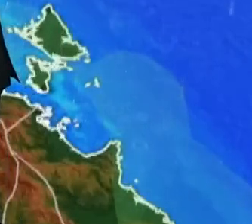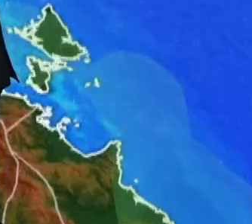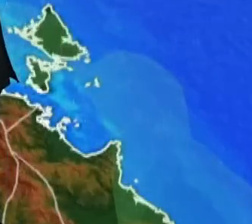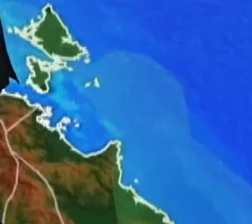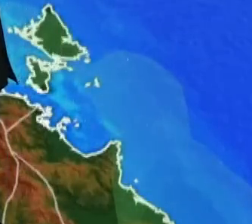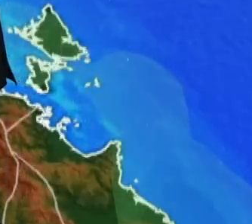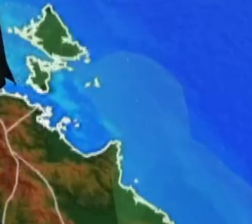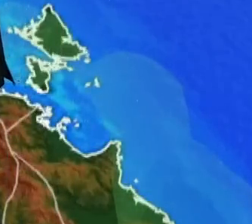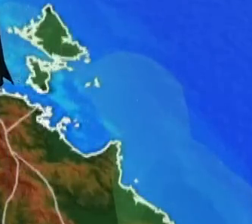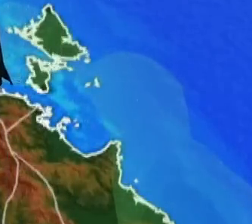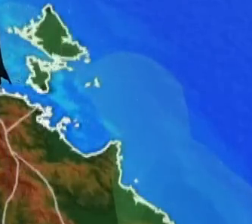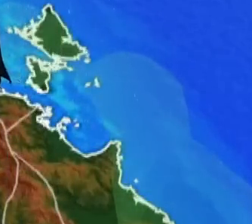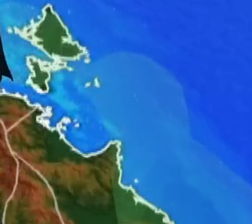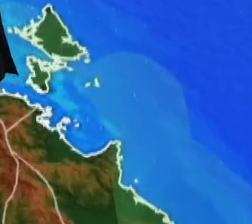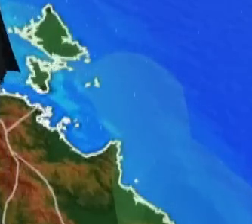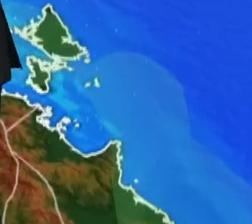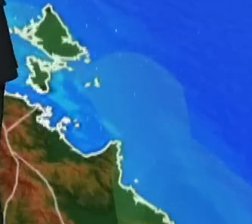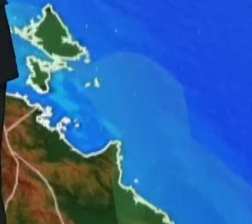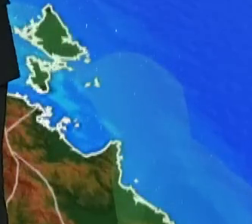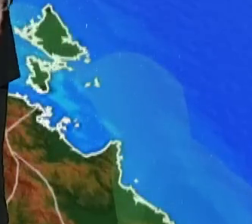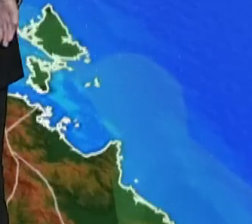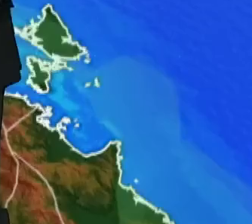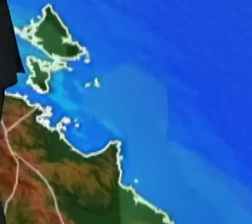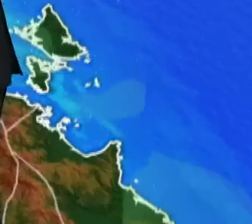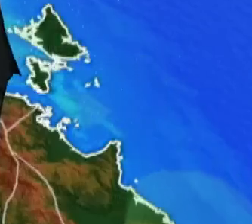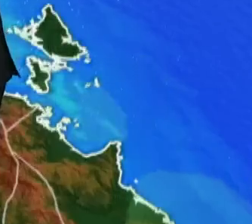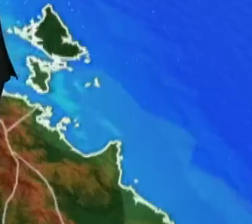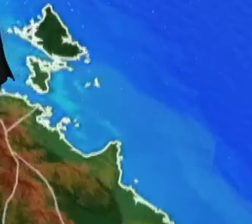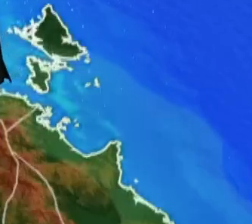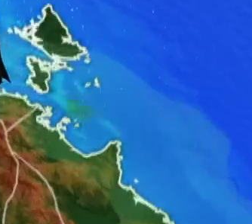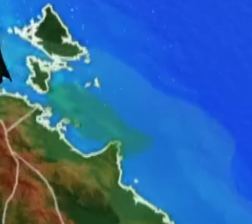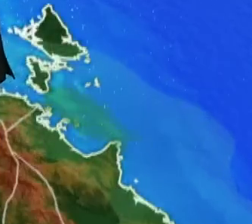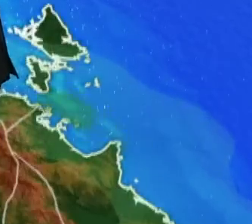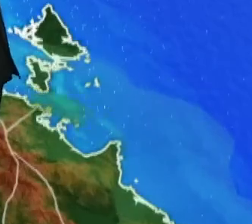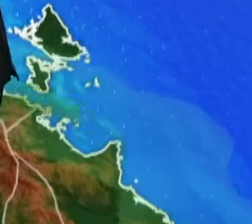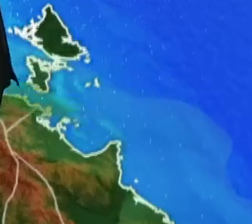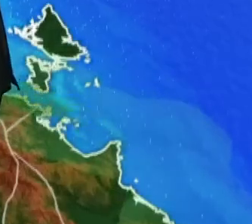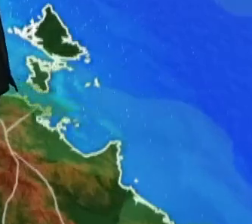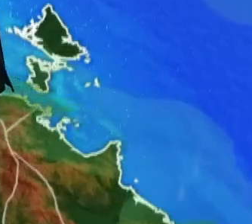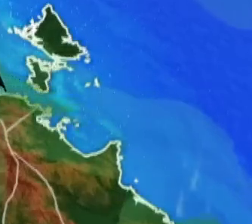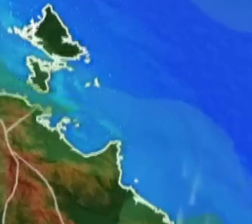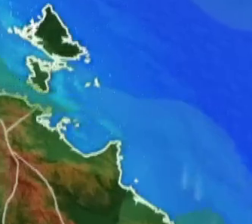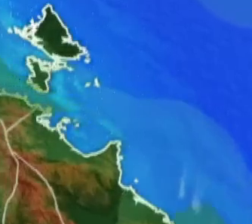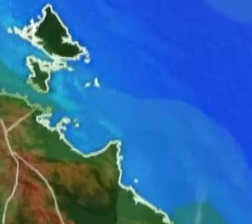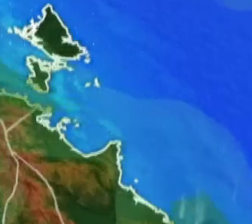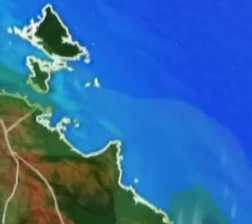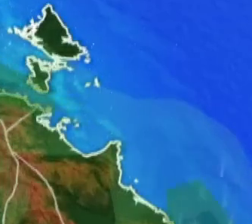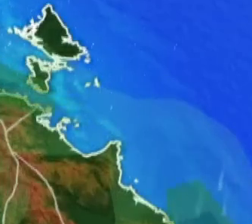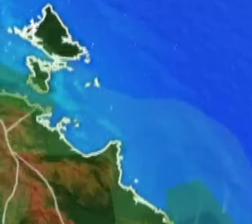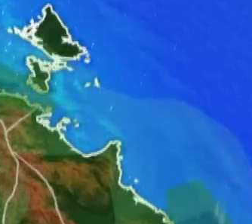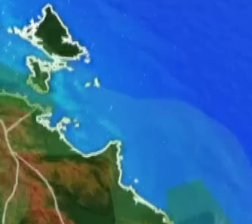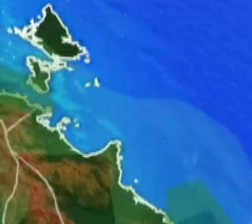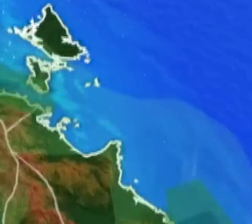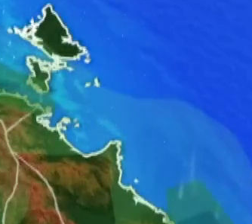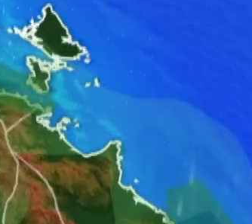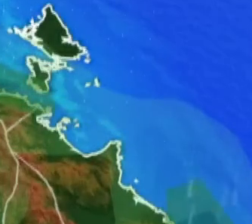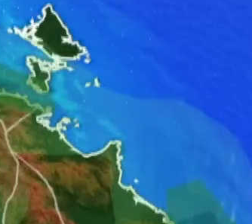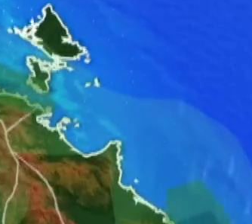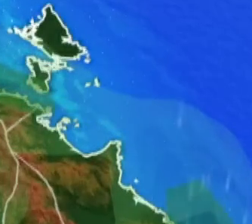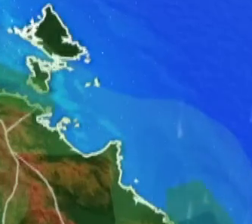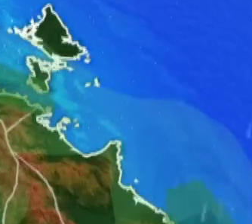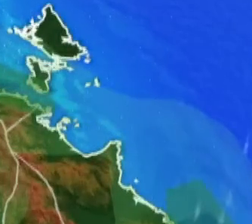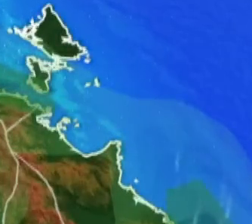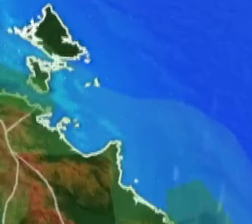ng Biliran at Northern Leyte. At sa gabi, maraming bahagi pa ng Visayas ang uulanin, lalo po sa bahagi ng Cebu at ng